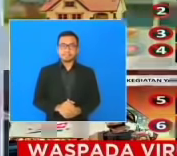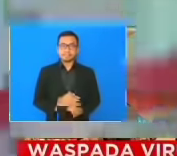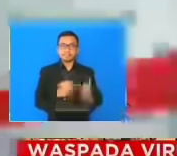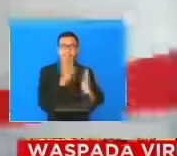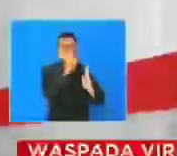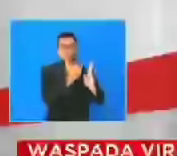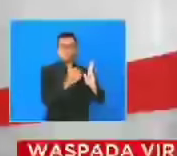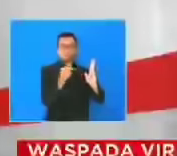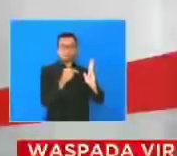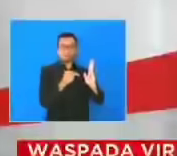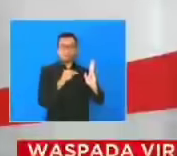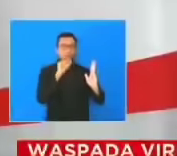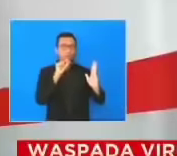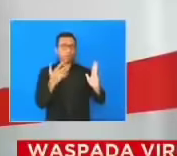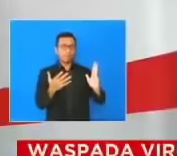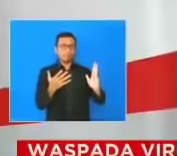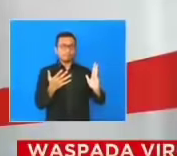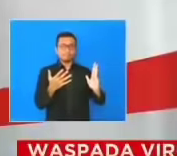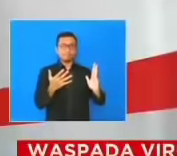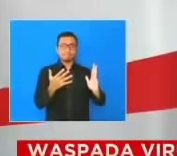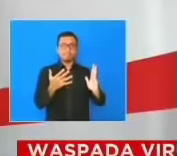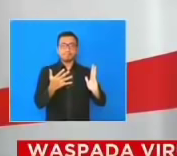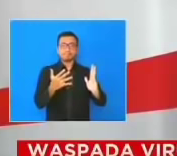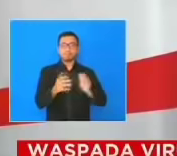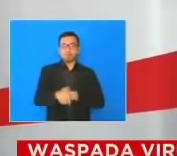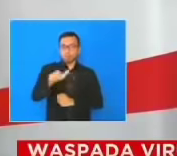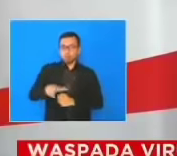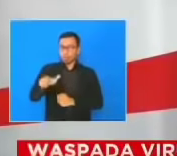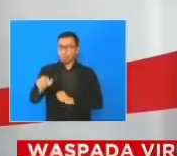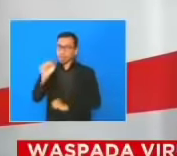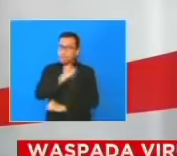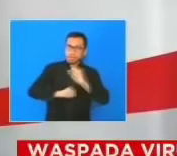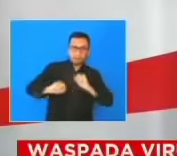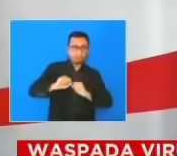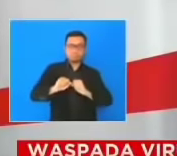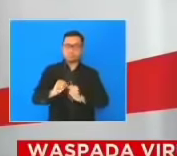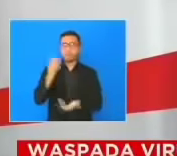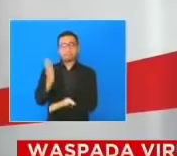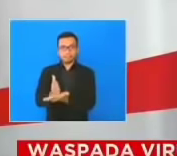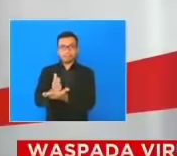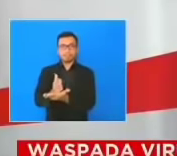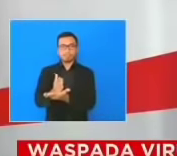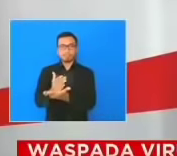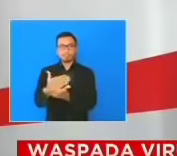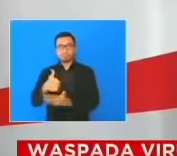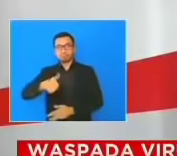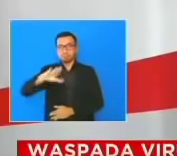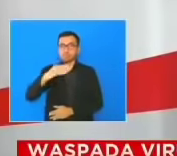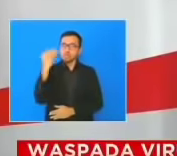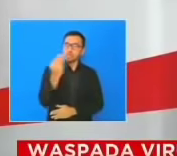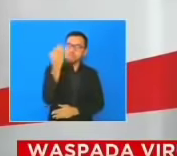membatasi mobilitas sosial dari setiap orang. Ini penting